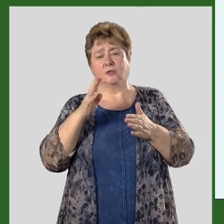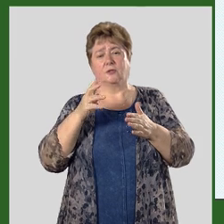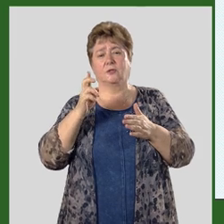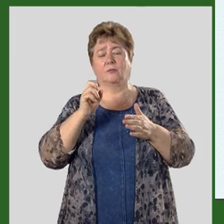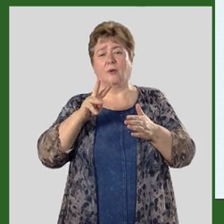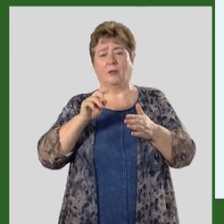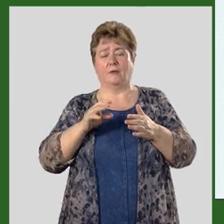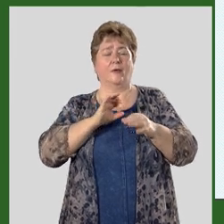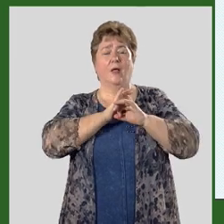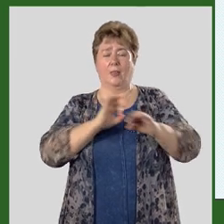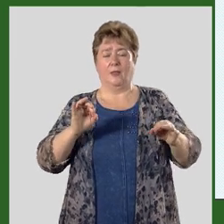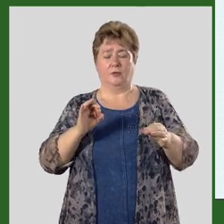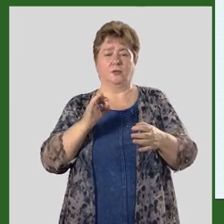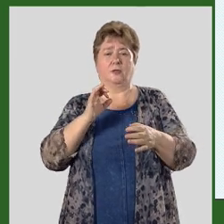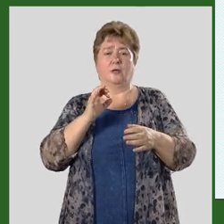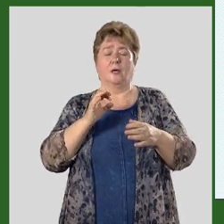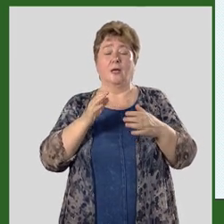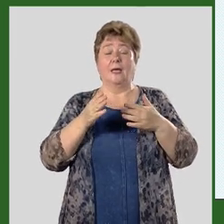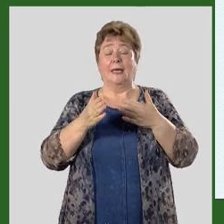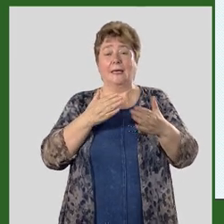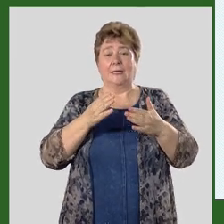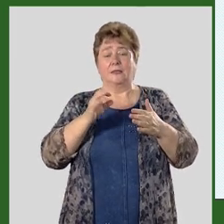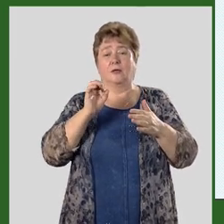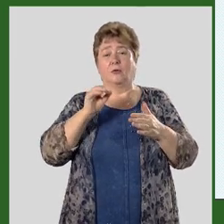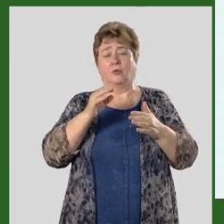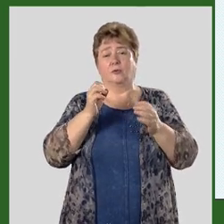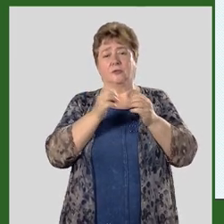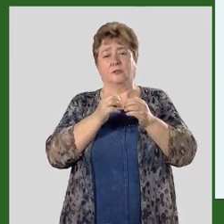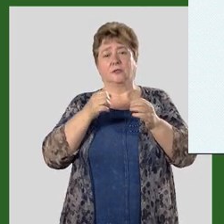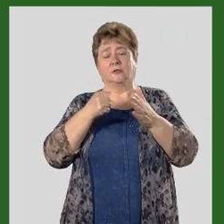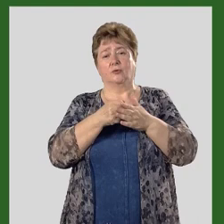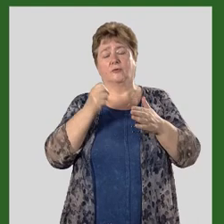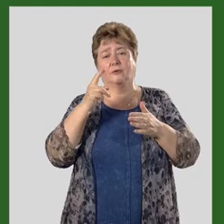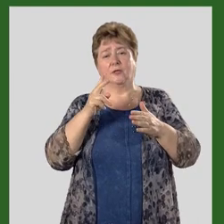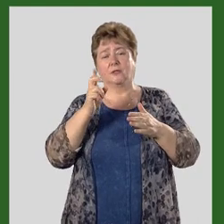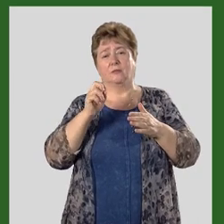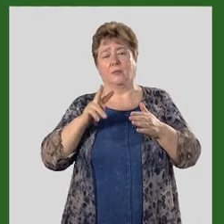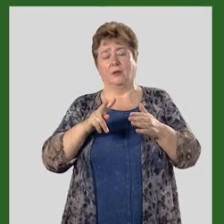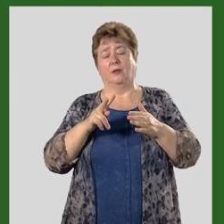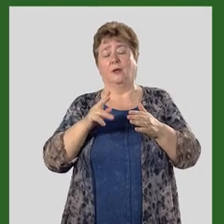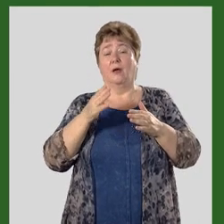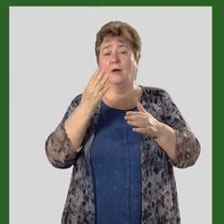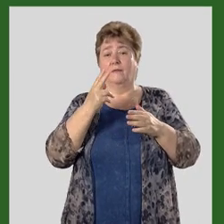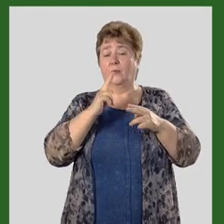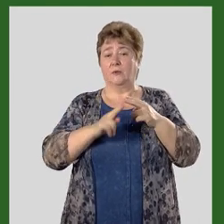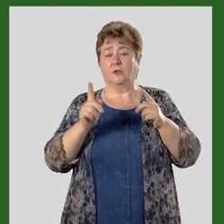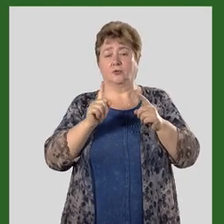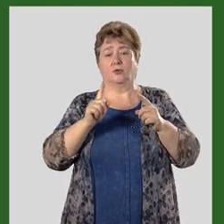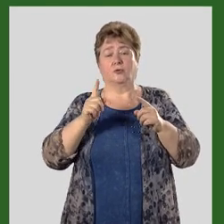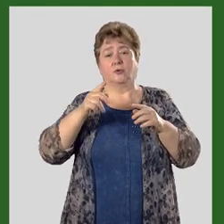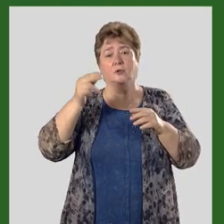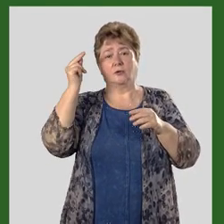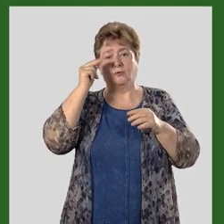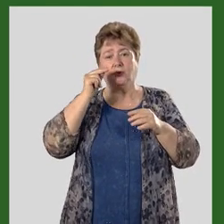отлично справились с заданиями. Если у вас от 10 до 12 баллов, что-то вы упустили при